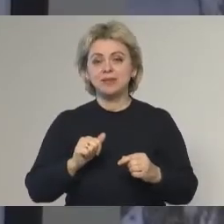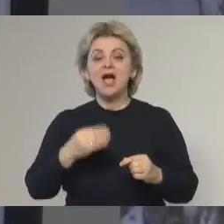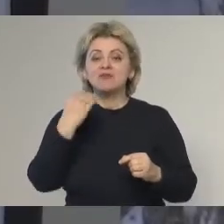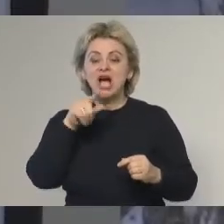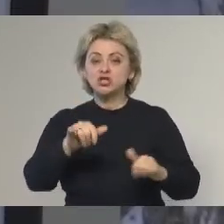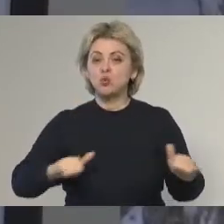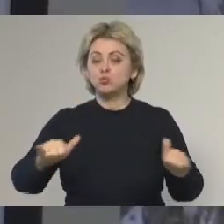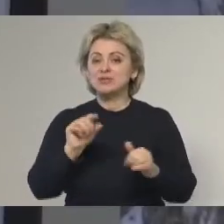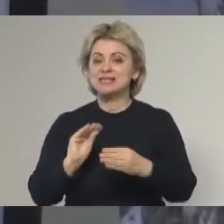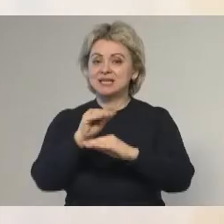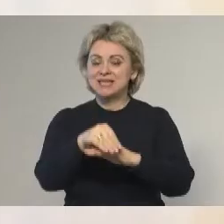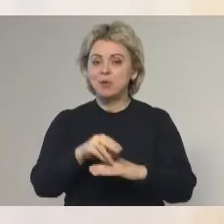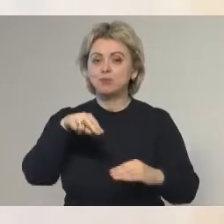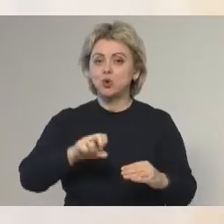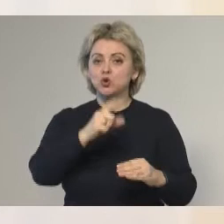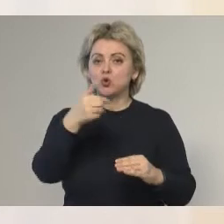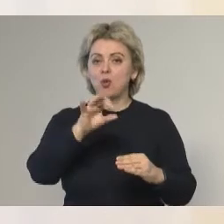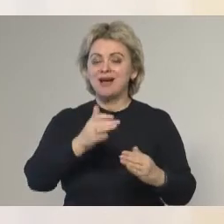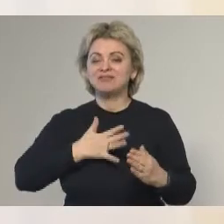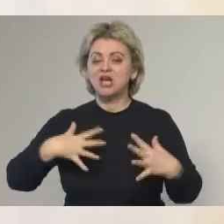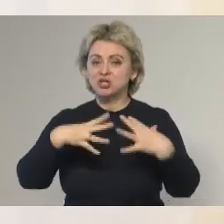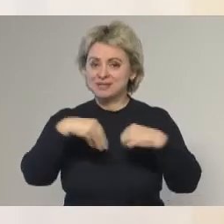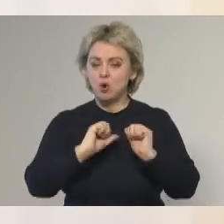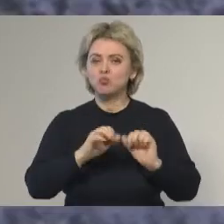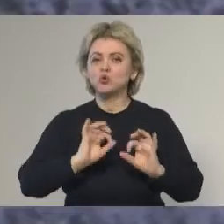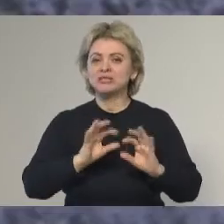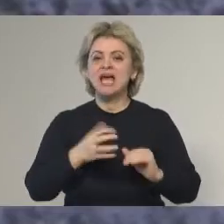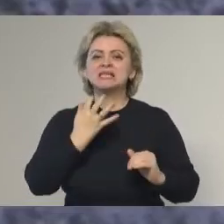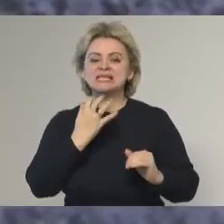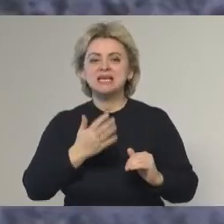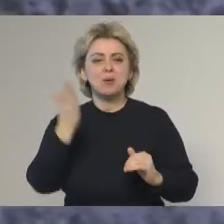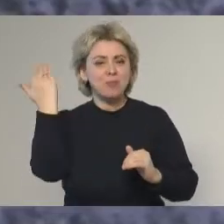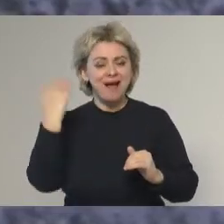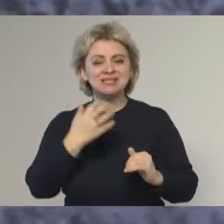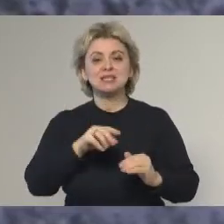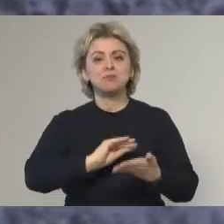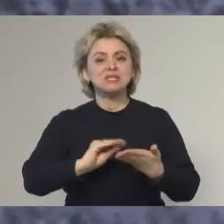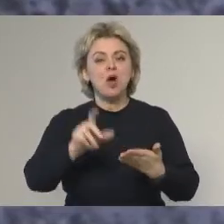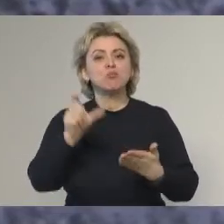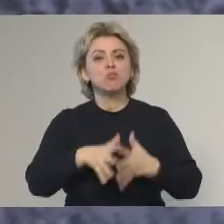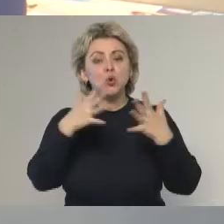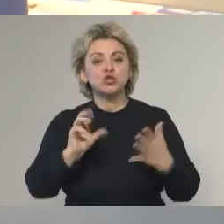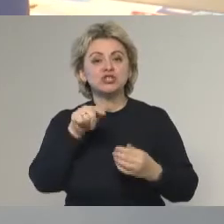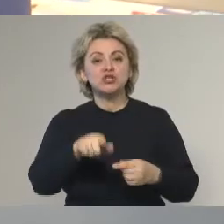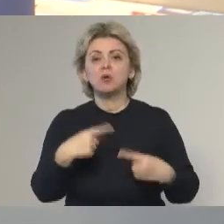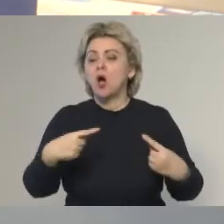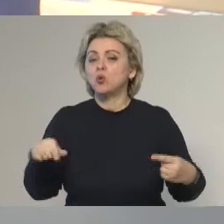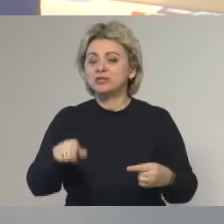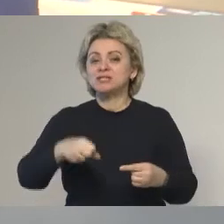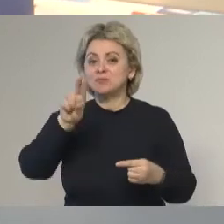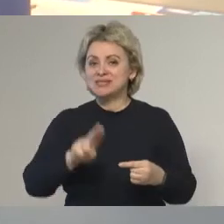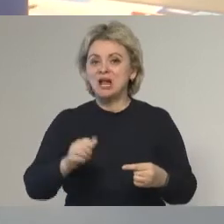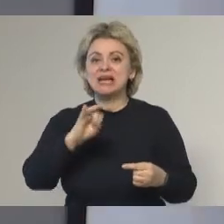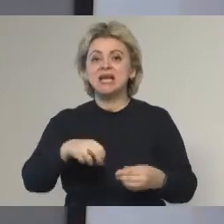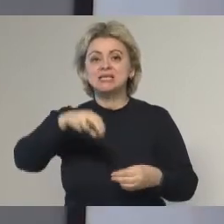качестве музейщиков, добавляет Петр Шолохов, наша семья может рассказать о деде, прадеде-писателе гораздо больше, чем какой-нибудь эффективный менеджер из